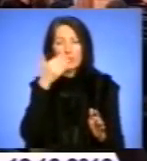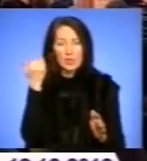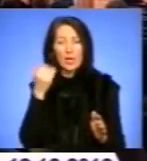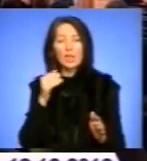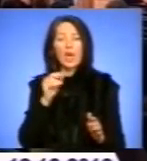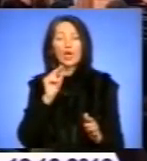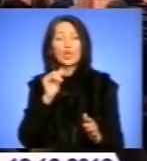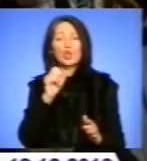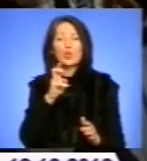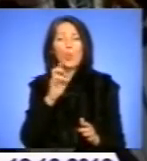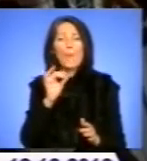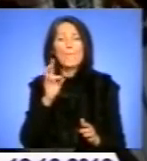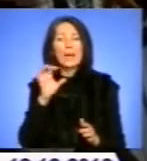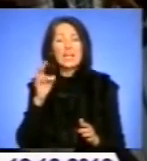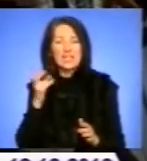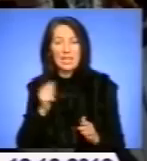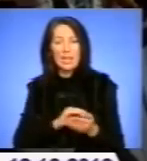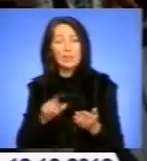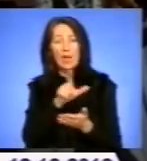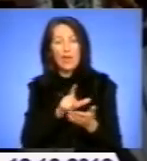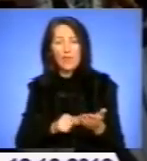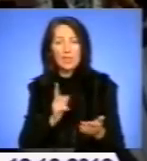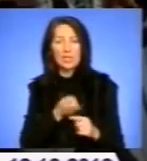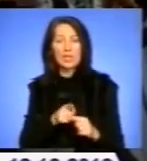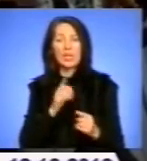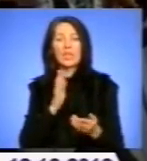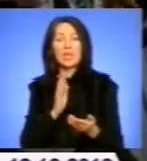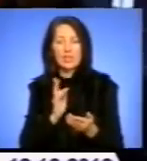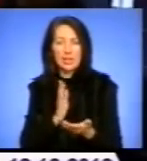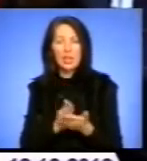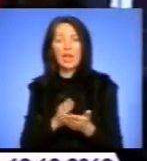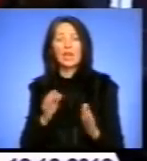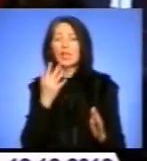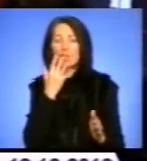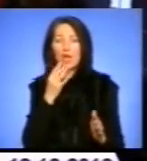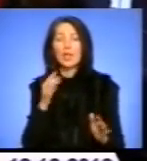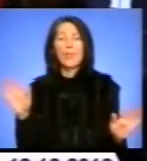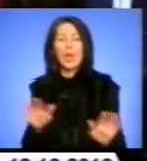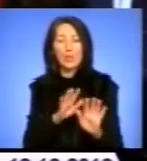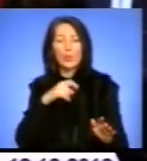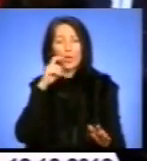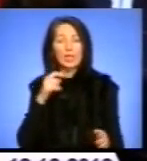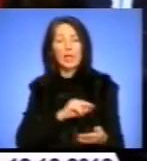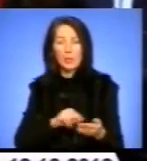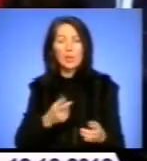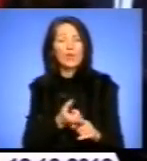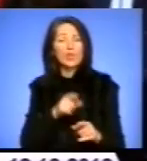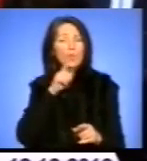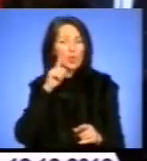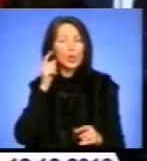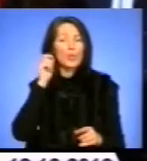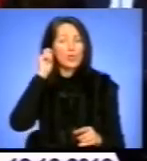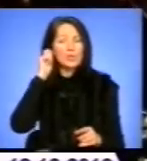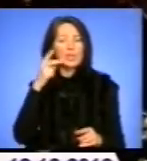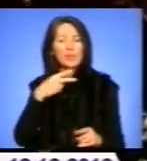Чубинський написав вірш, який став національним гімном України. Написав у досить молодому віці – 23 роки. Це був експромт